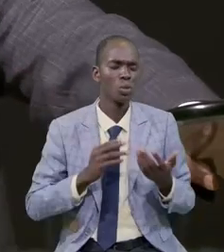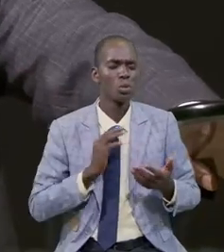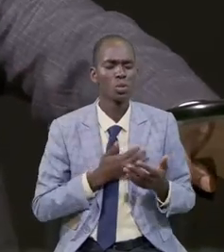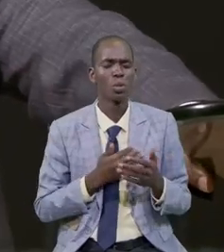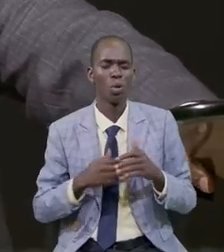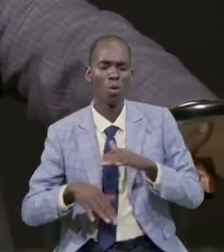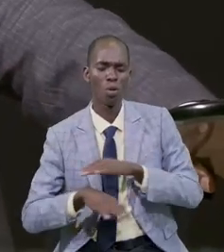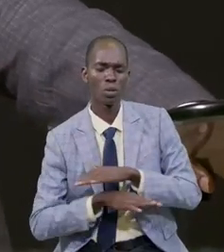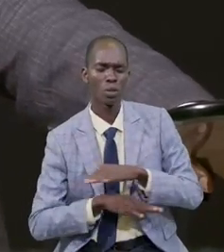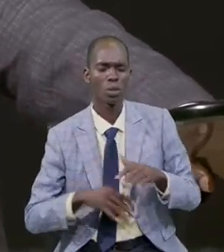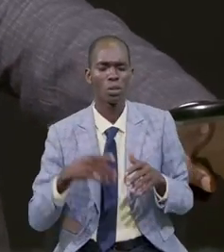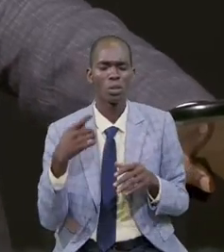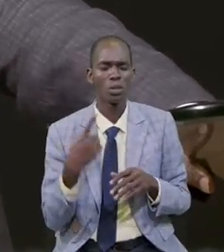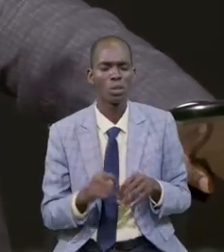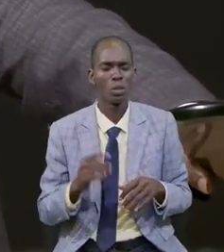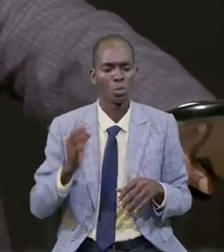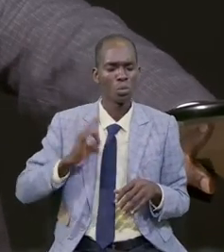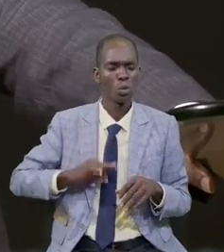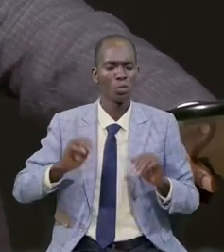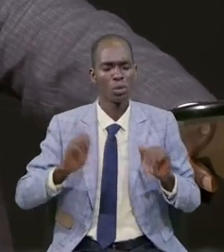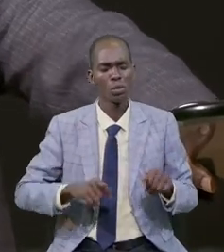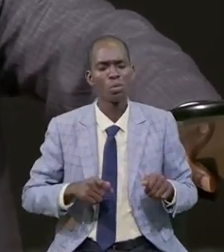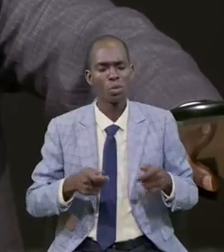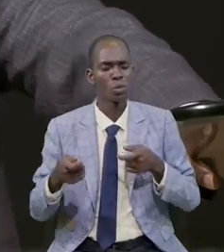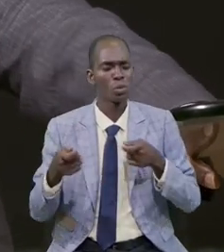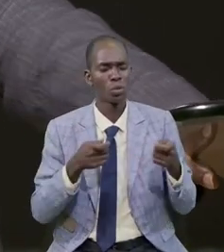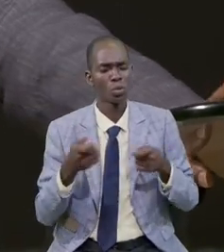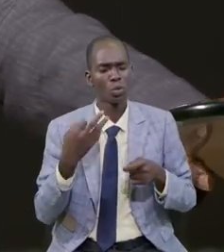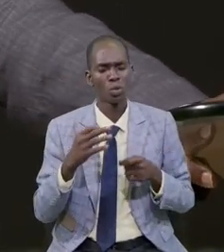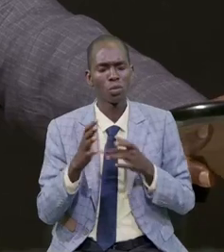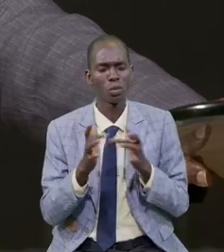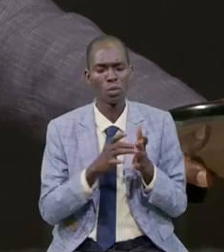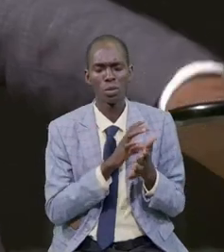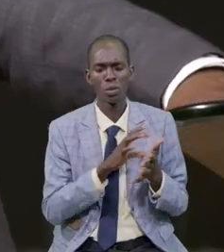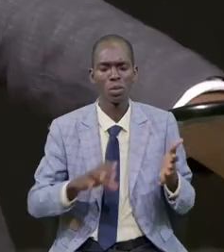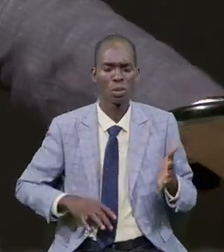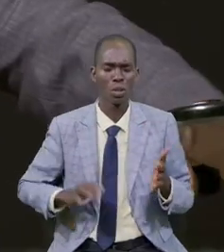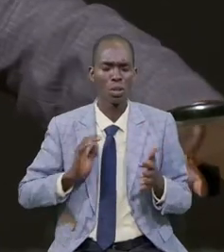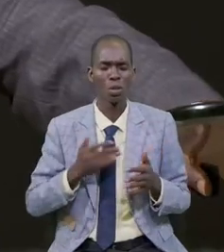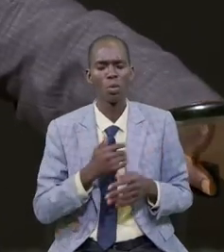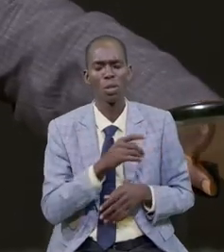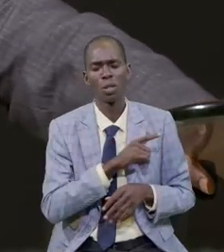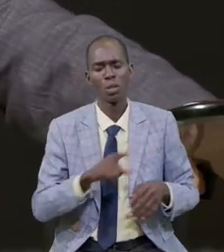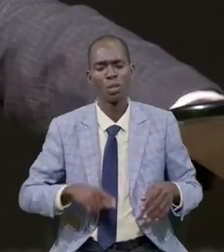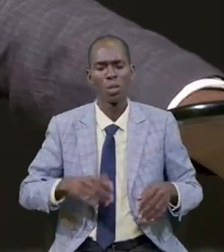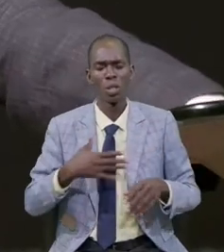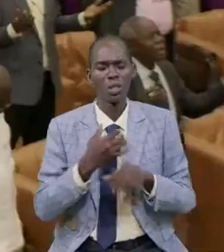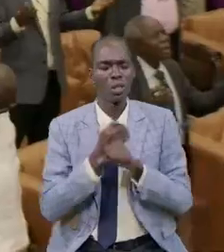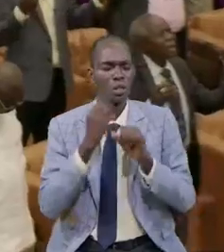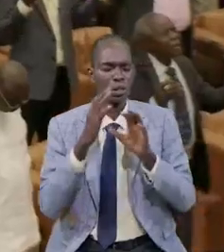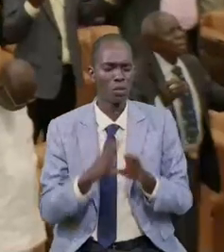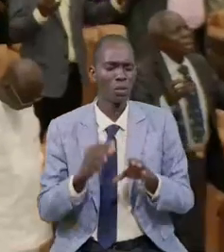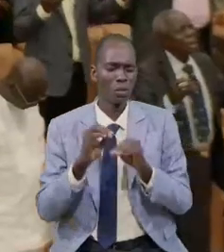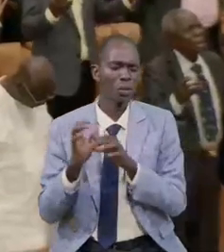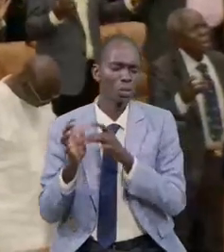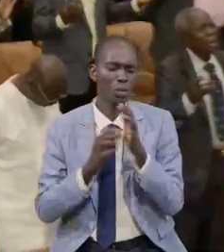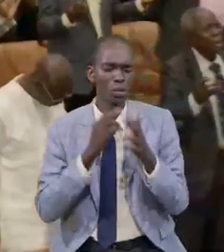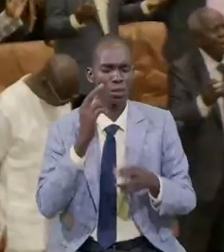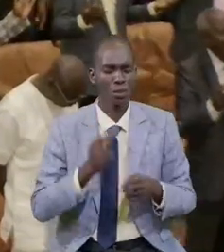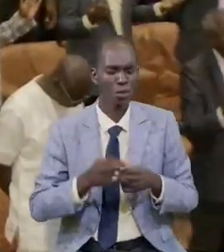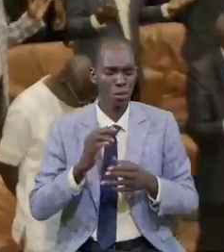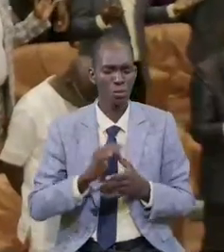est, nous allons ramener la langue sous le contrôle profitable du Seigneur Jésus-Christ, notre Seigneur Sauveur, au nom de